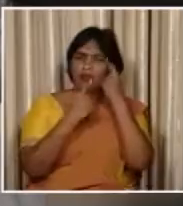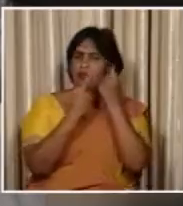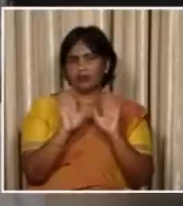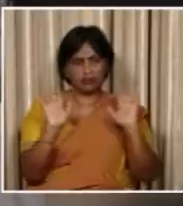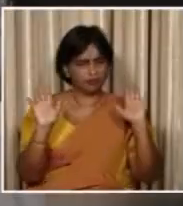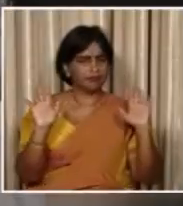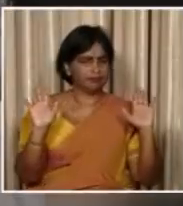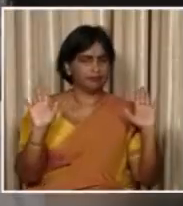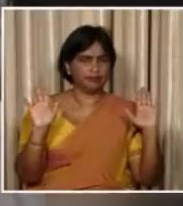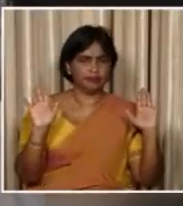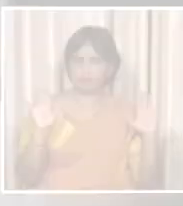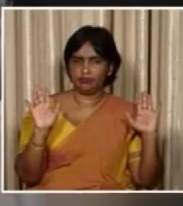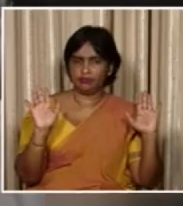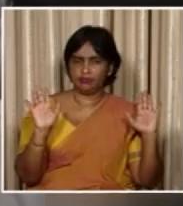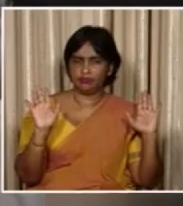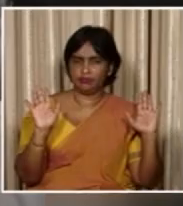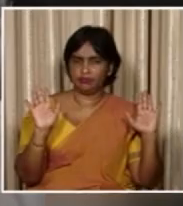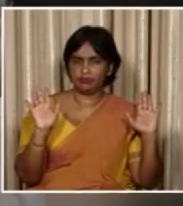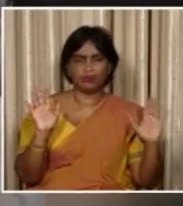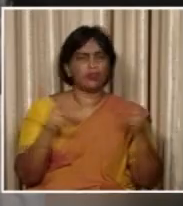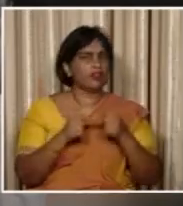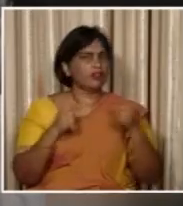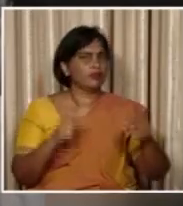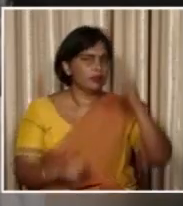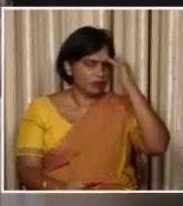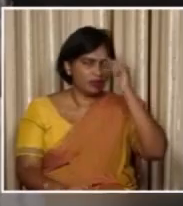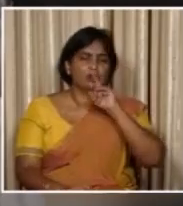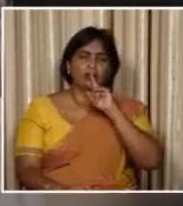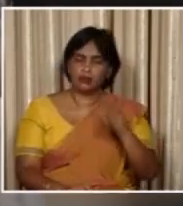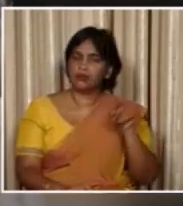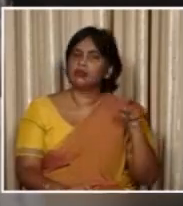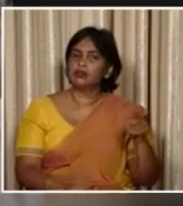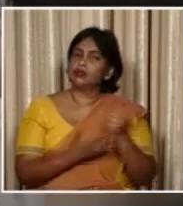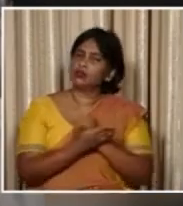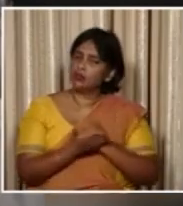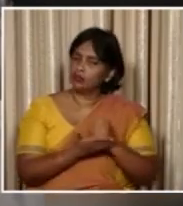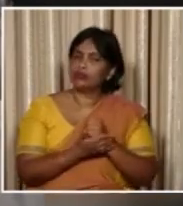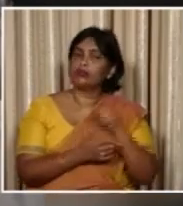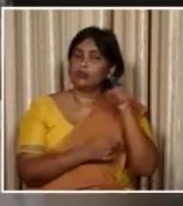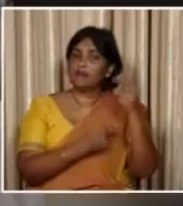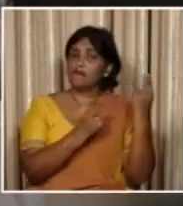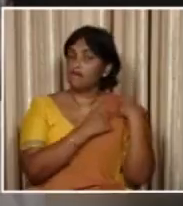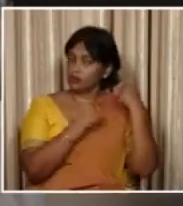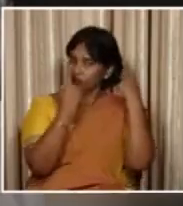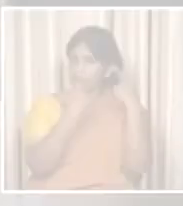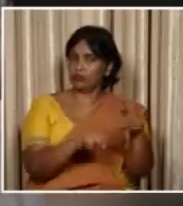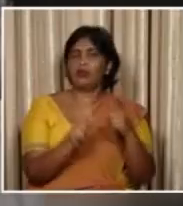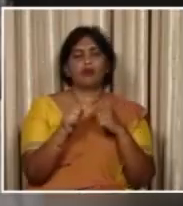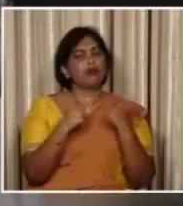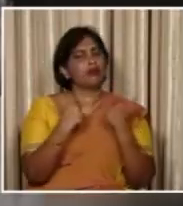තියෙනවා, විවිධ ටිකක් මම කියන දැන් මම විපක්ෂ නායකතුමාට කියනවා මේ සියල්ලට එතුමා වග කියන්න ඕනේ.